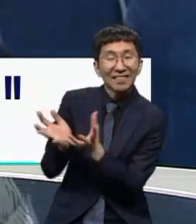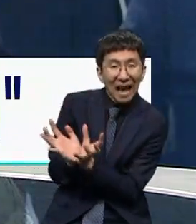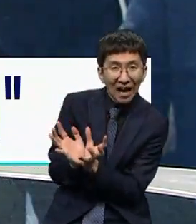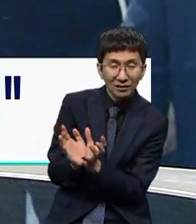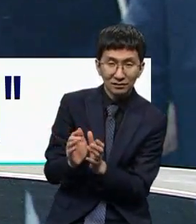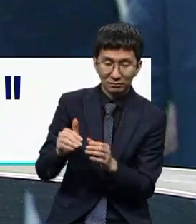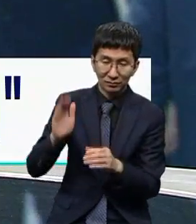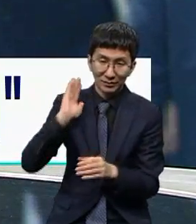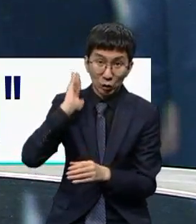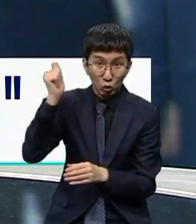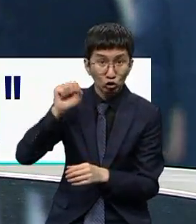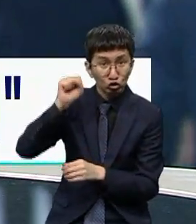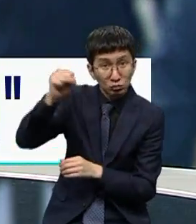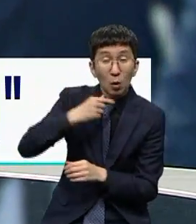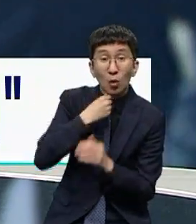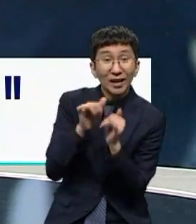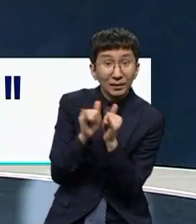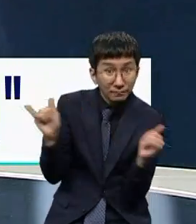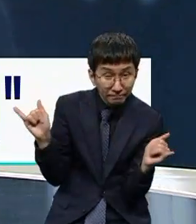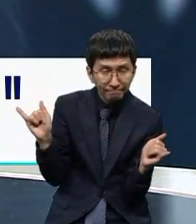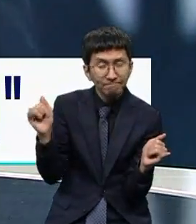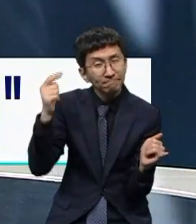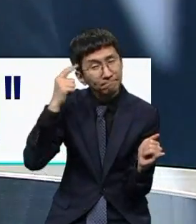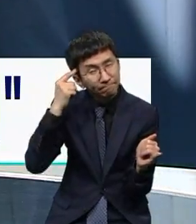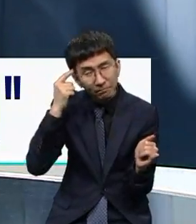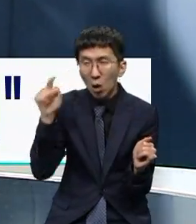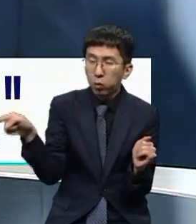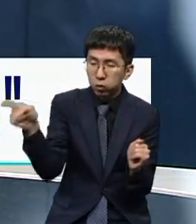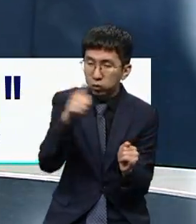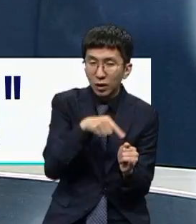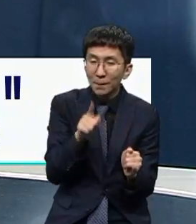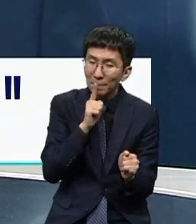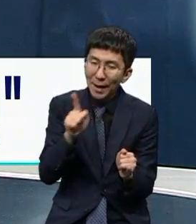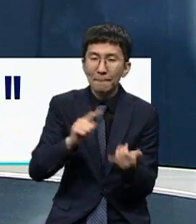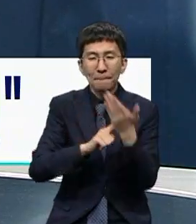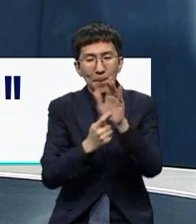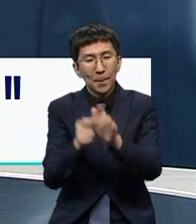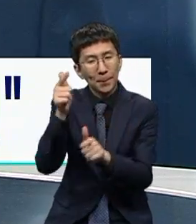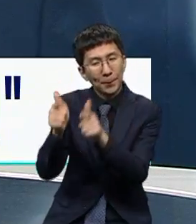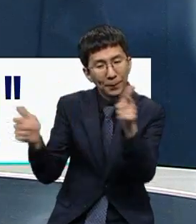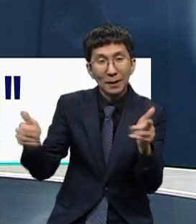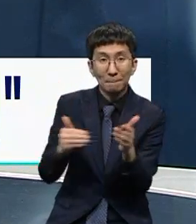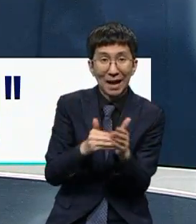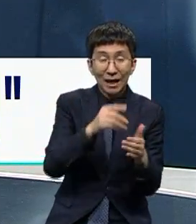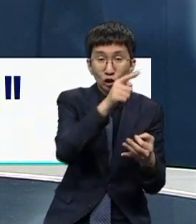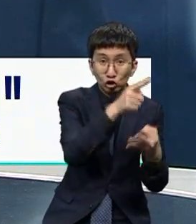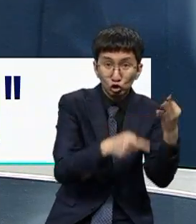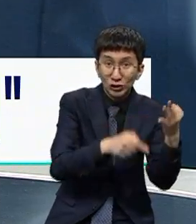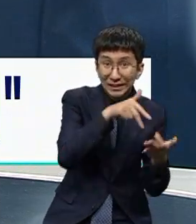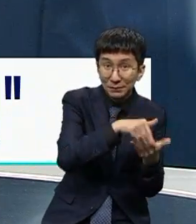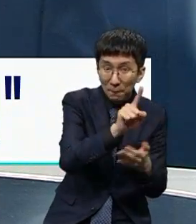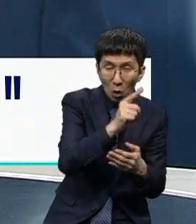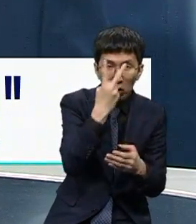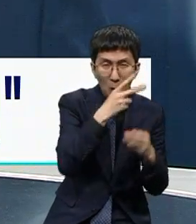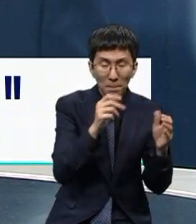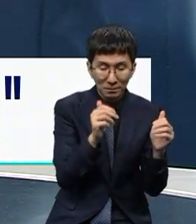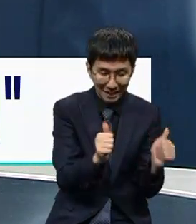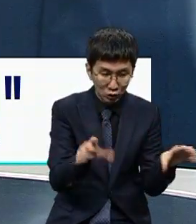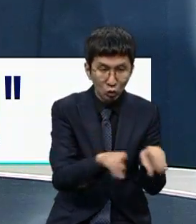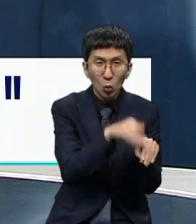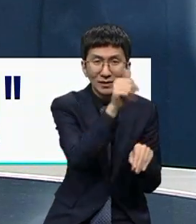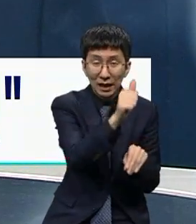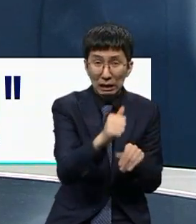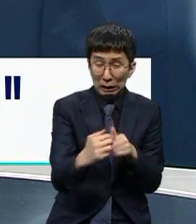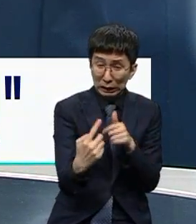야권에서는 대선 주자들이 각자 목소리를 냈습니다. 윤석열 전 검찰총장은 본인을 둘러싼 의혹을 정면 반박하고